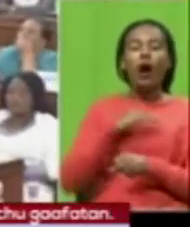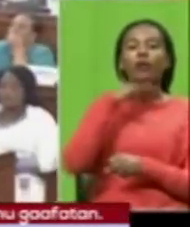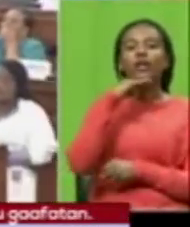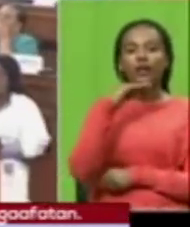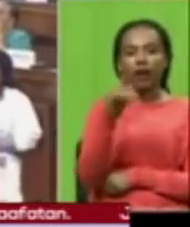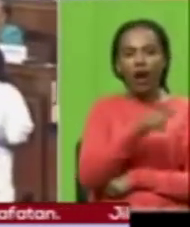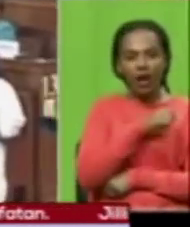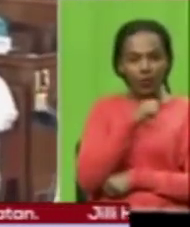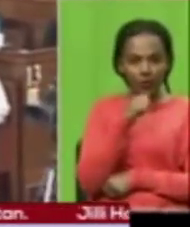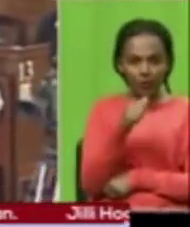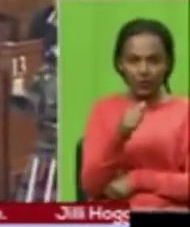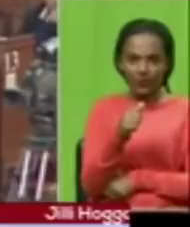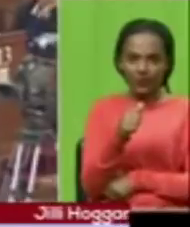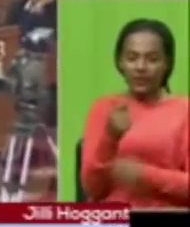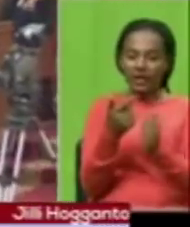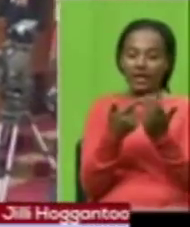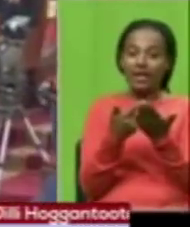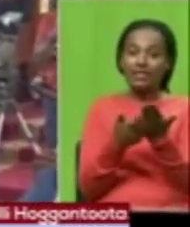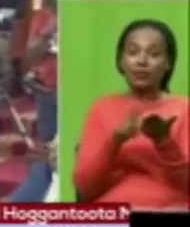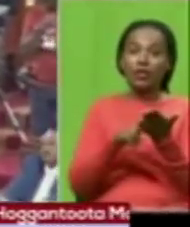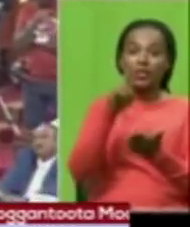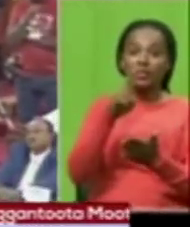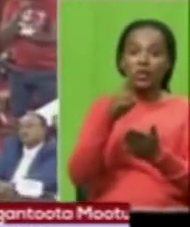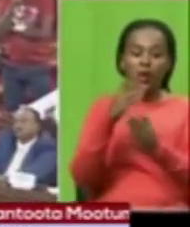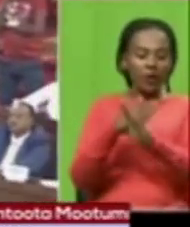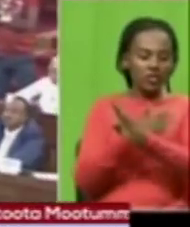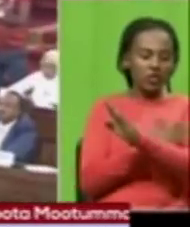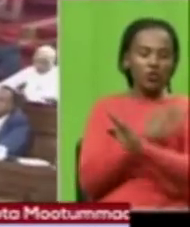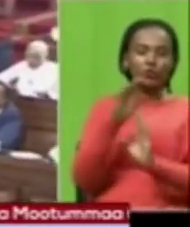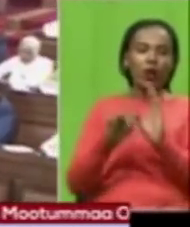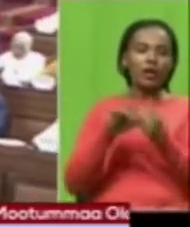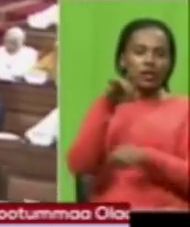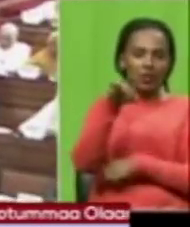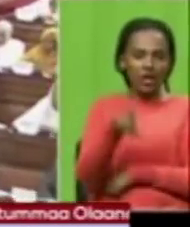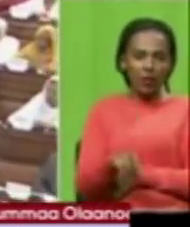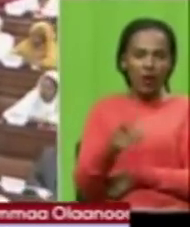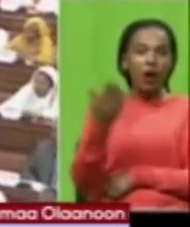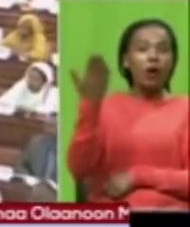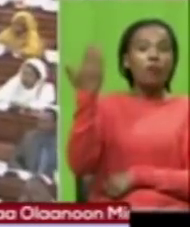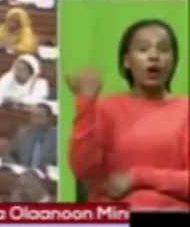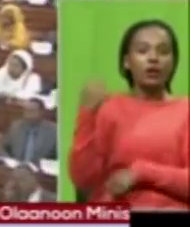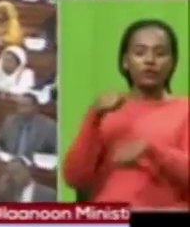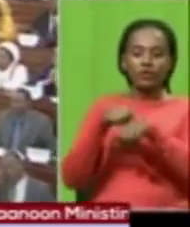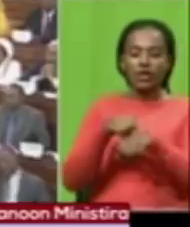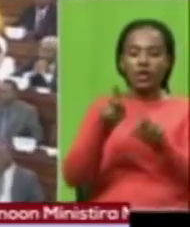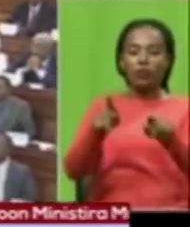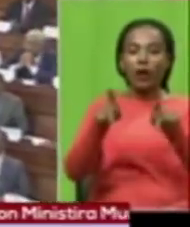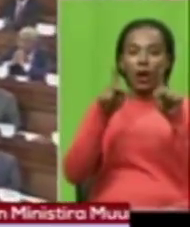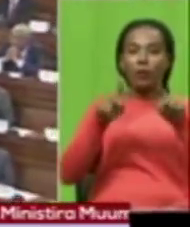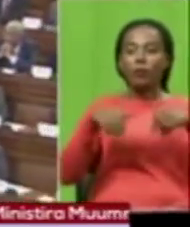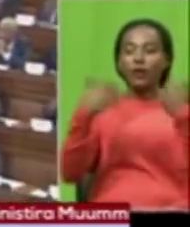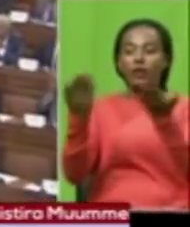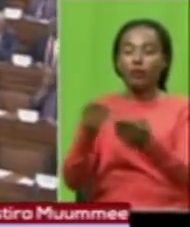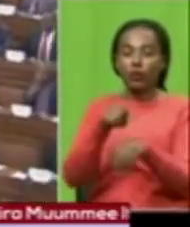gaafachuun waliin mari'achuun sagalee ofii dhageessifachuun osoo danda'amu atakaroo uumuun walitti bu'iinsa babal'isuun faayidaa